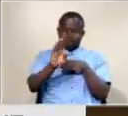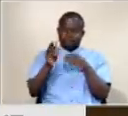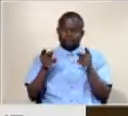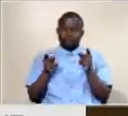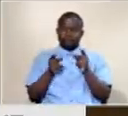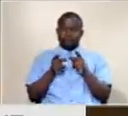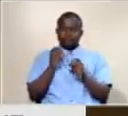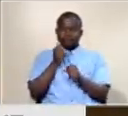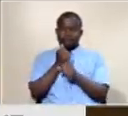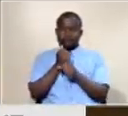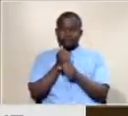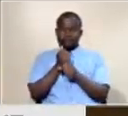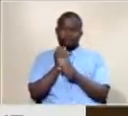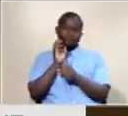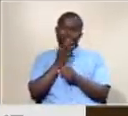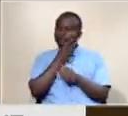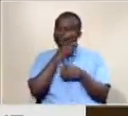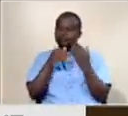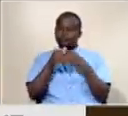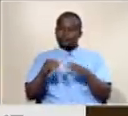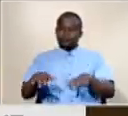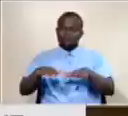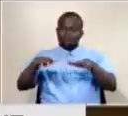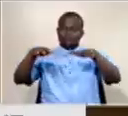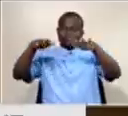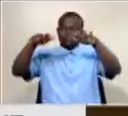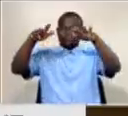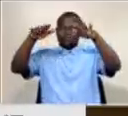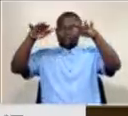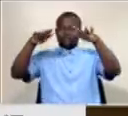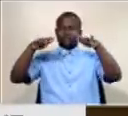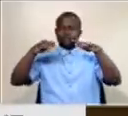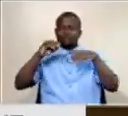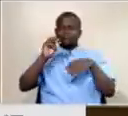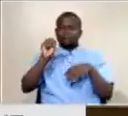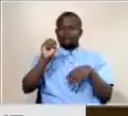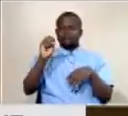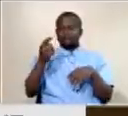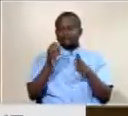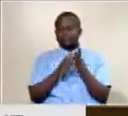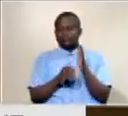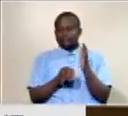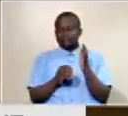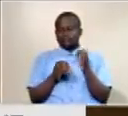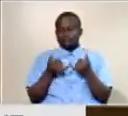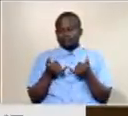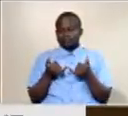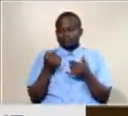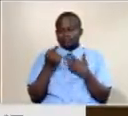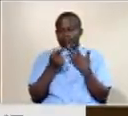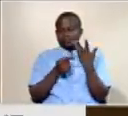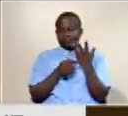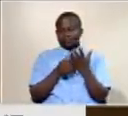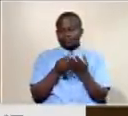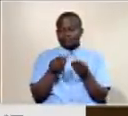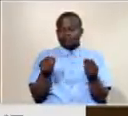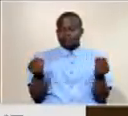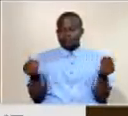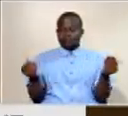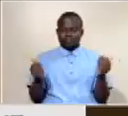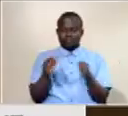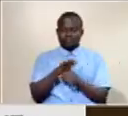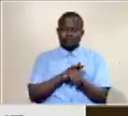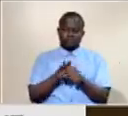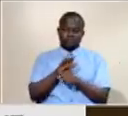ahantu nkorera amazi yazamutse ku buryo amazi yazamutse nko kuri metero imwe n'igice ubona yuko ibintu byose byarengerewe nta